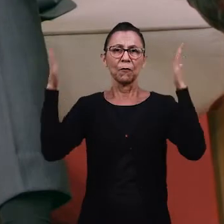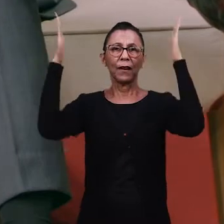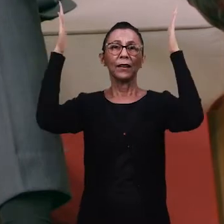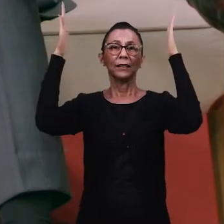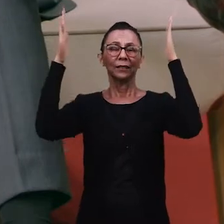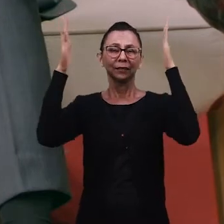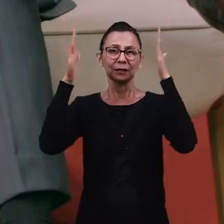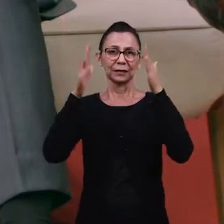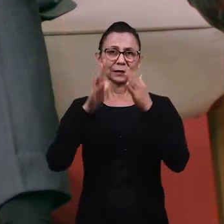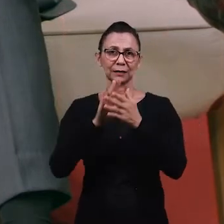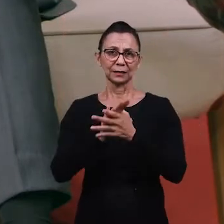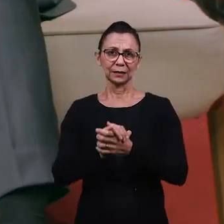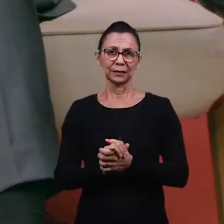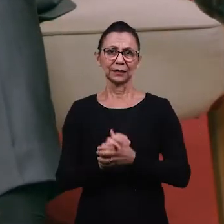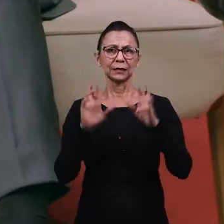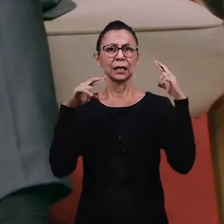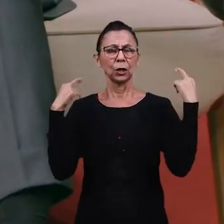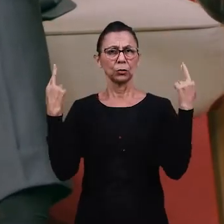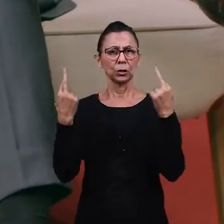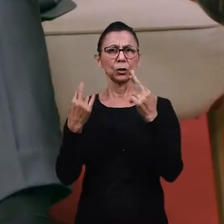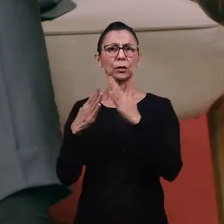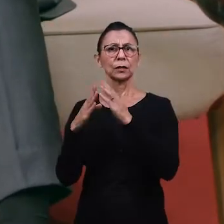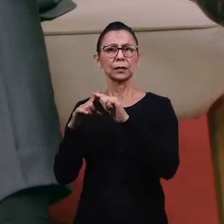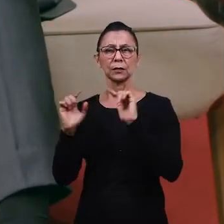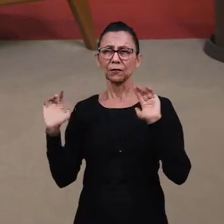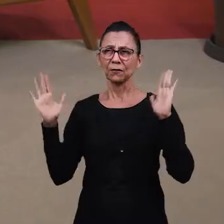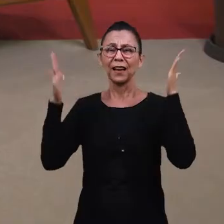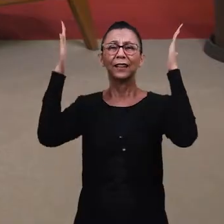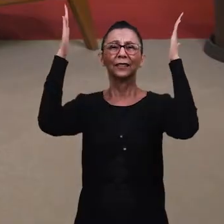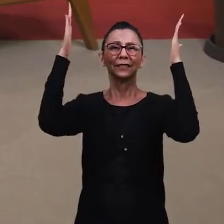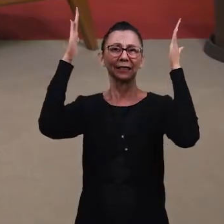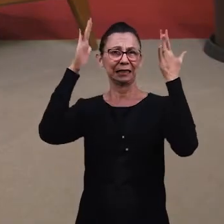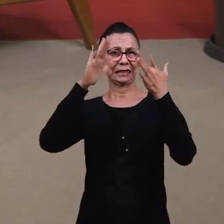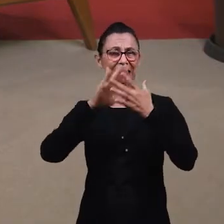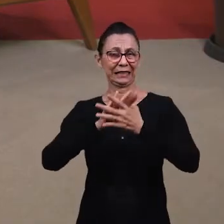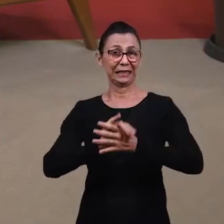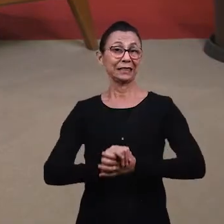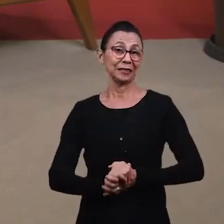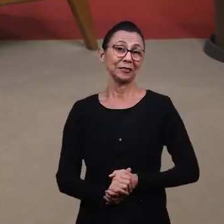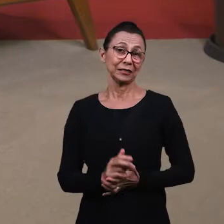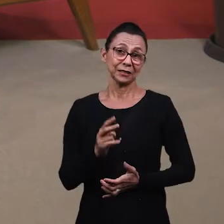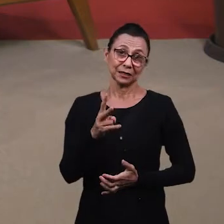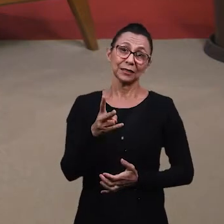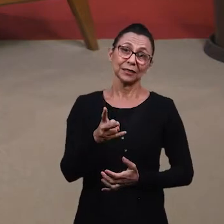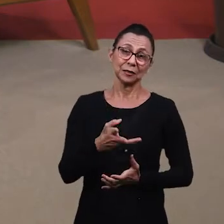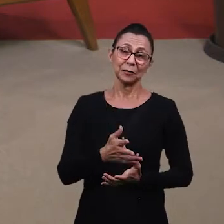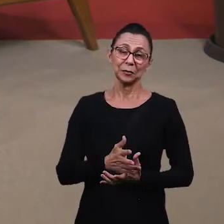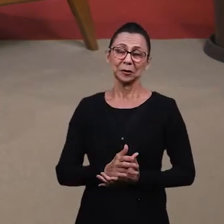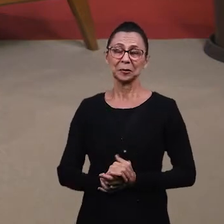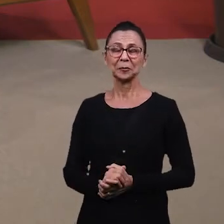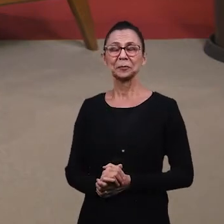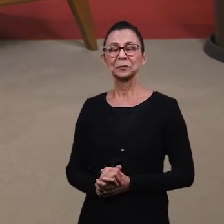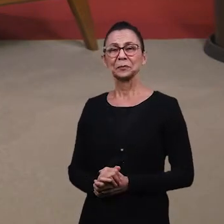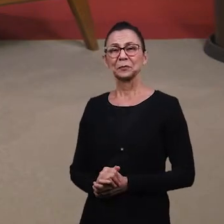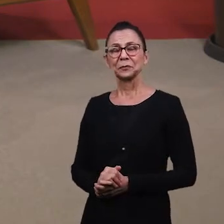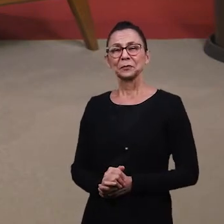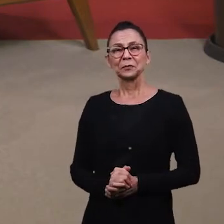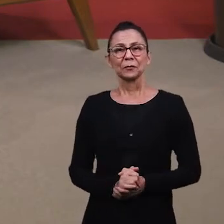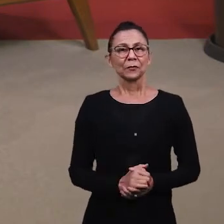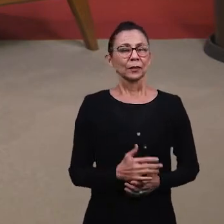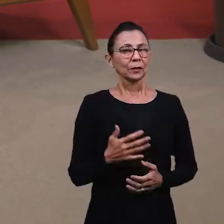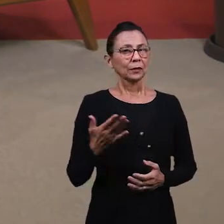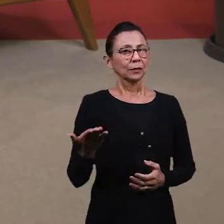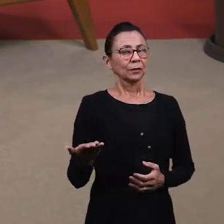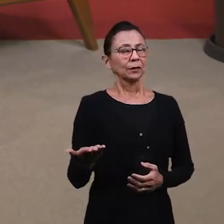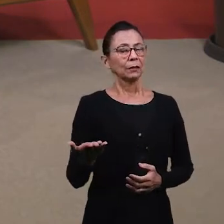culte, c'est la fête, c'est les cultes, les séminaires, les écoles bibliques dominicales. Le salut, c'est une grande